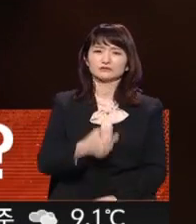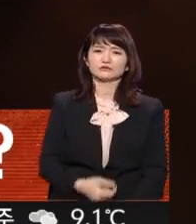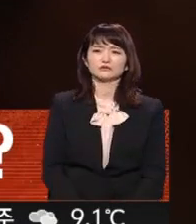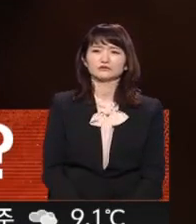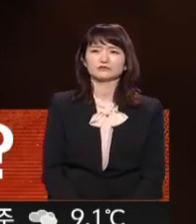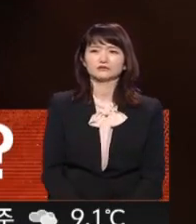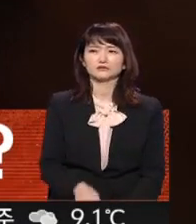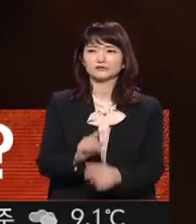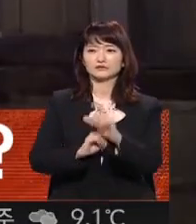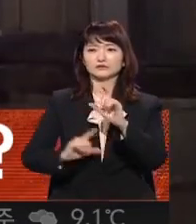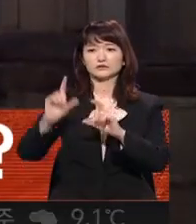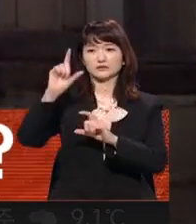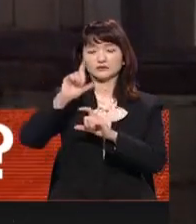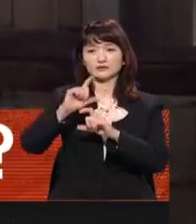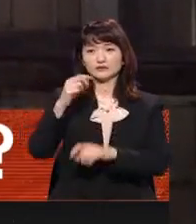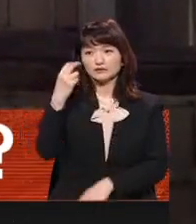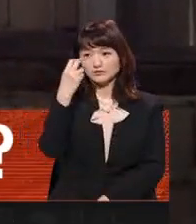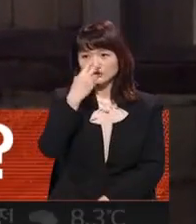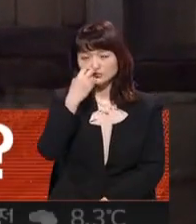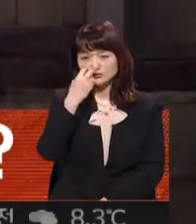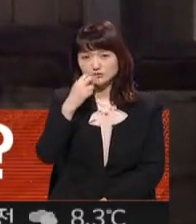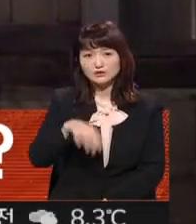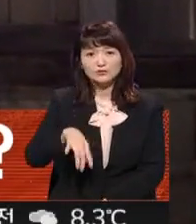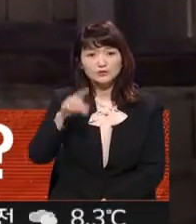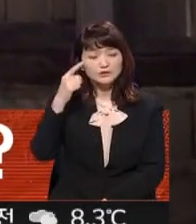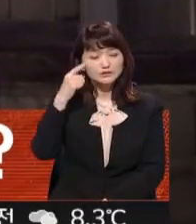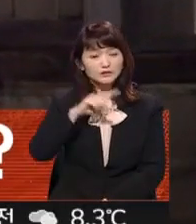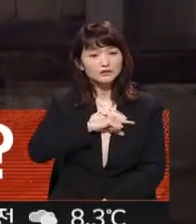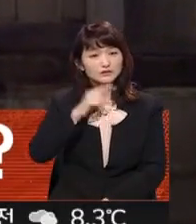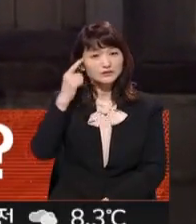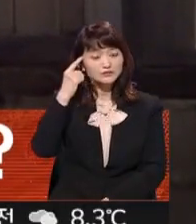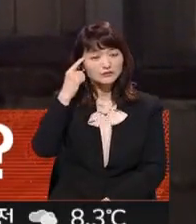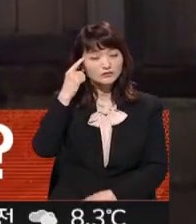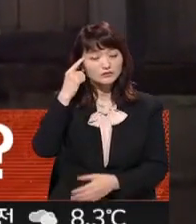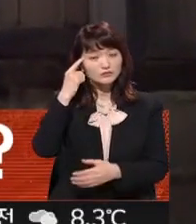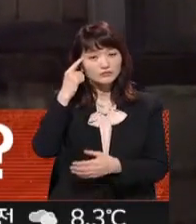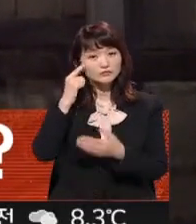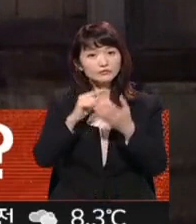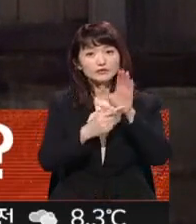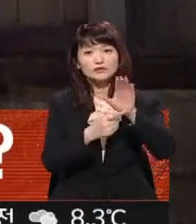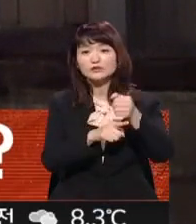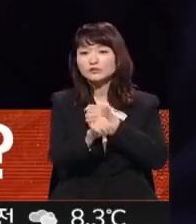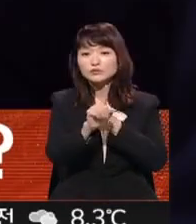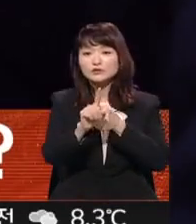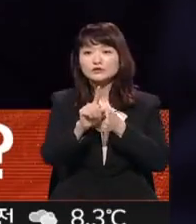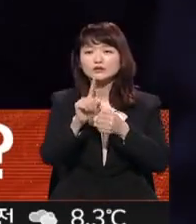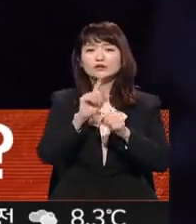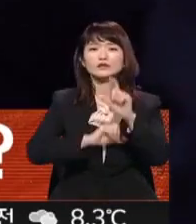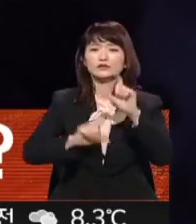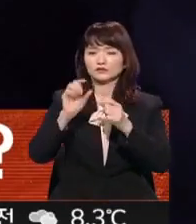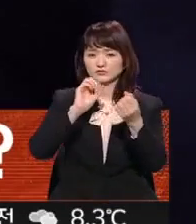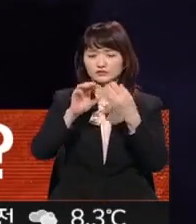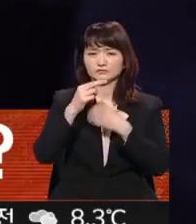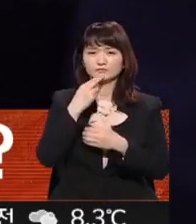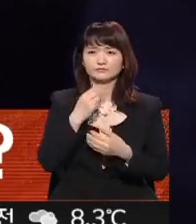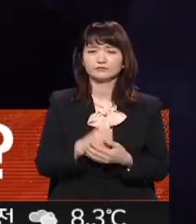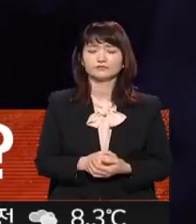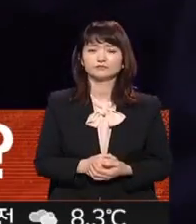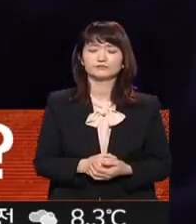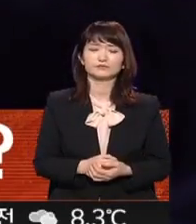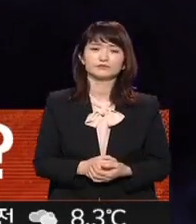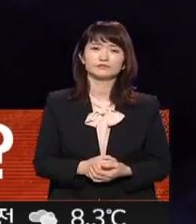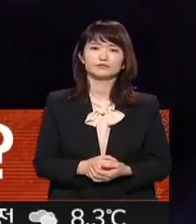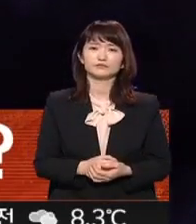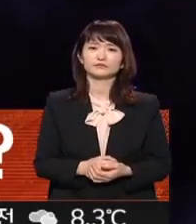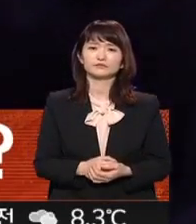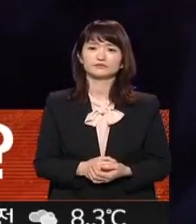했는데 추가 취재를 이제 왜 이렇게 먼저 밝혔냐라고 소속사 측에 연락을 해봤지만 더 할 얘기는 없다라고 또 추가적인 뭐 입장을 밝히지